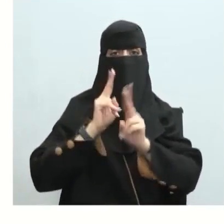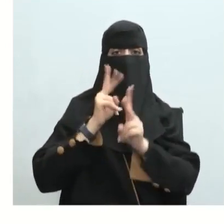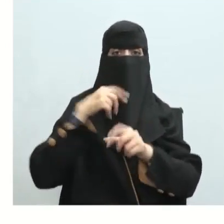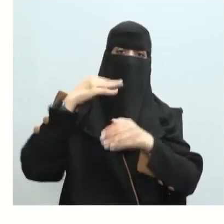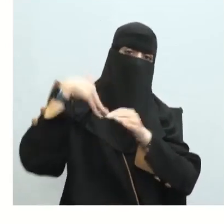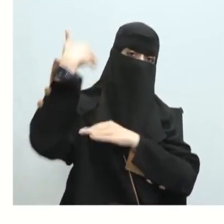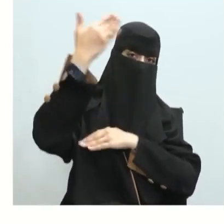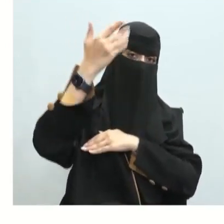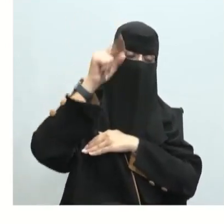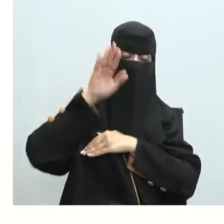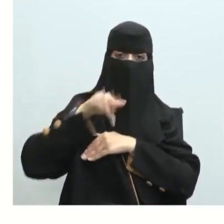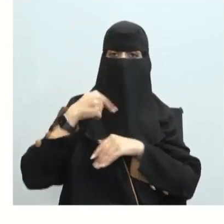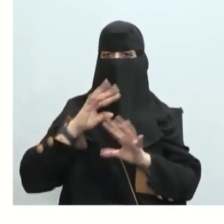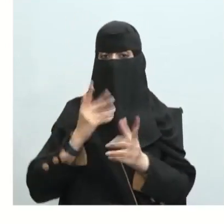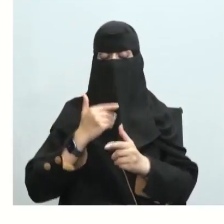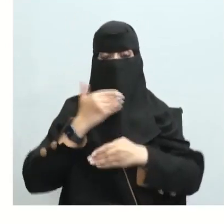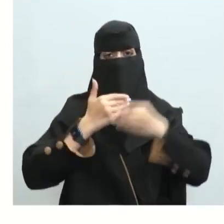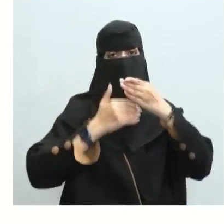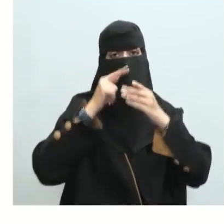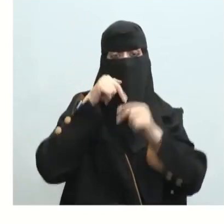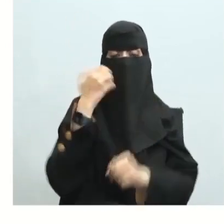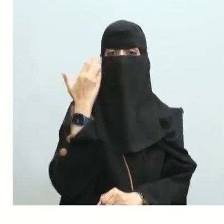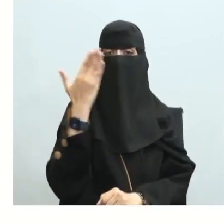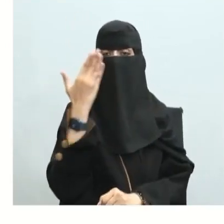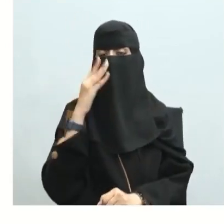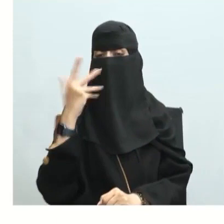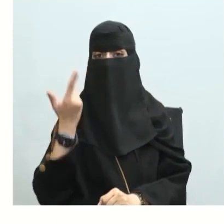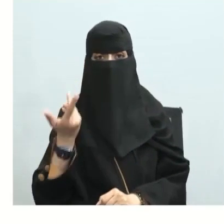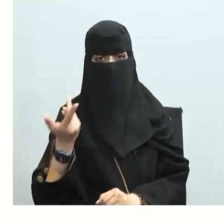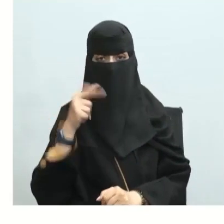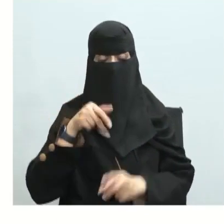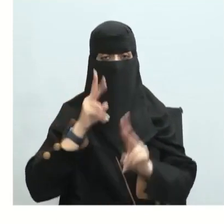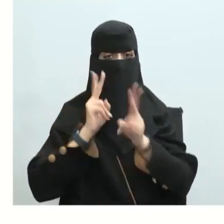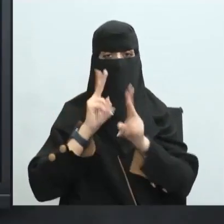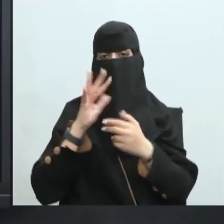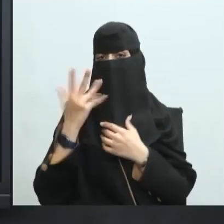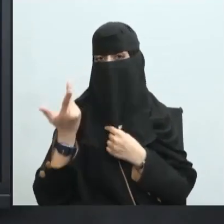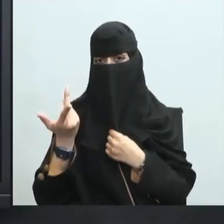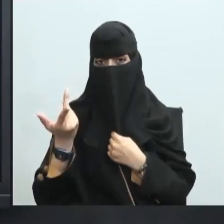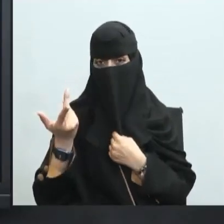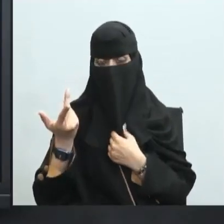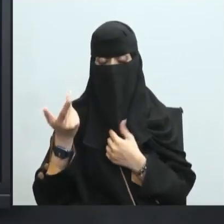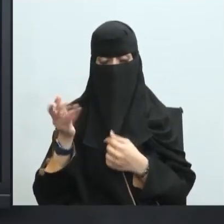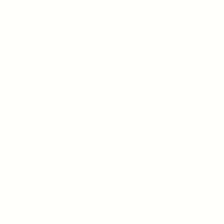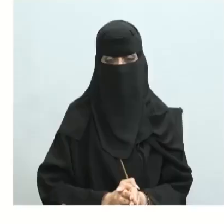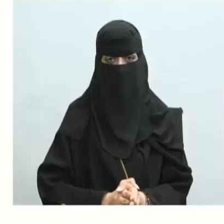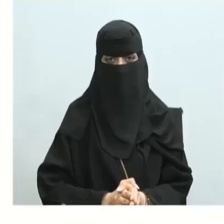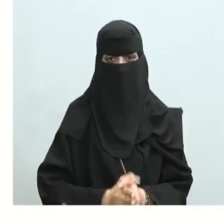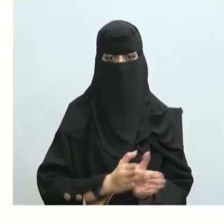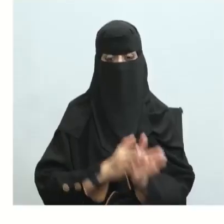مستقبلا فكيف تبني خطبتك الخطبه المحفل هنا كيف تبني خطبتك